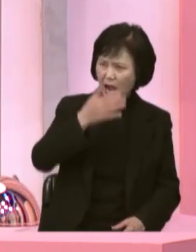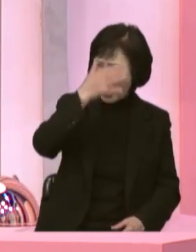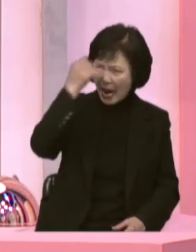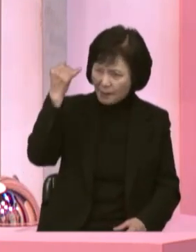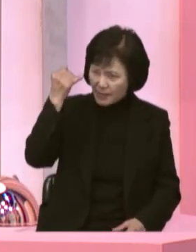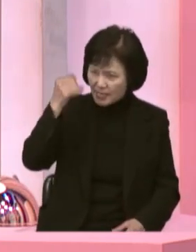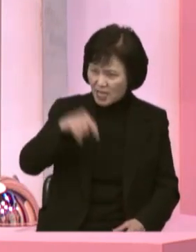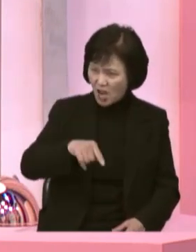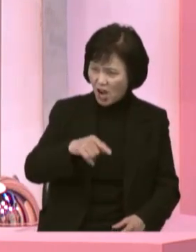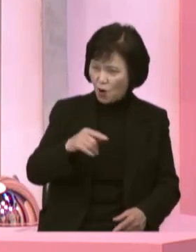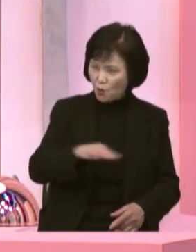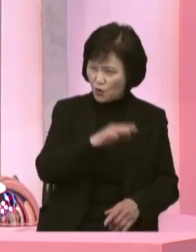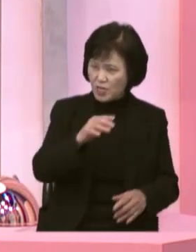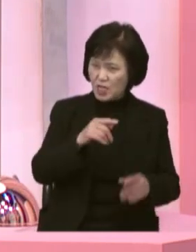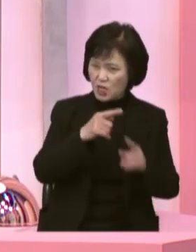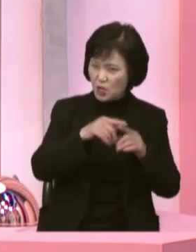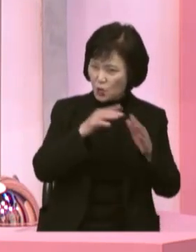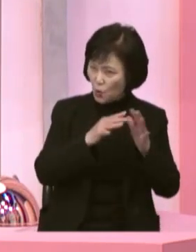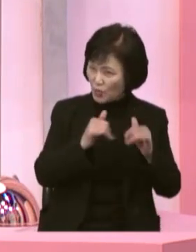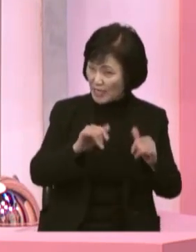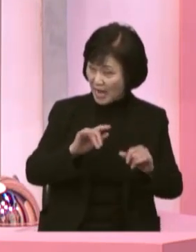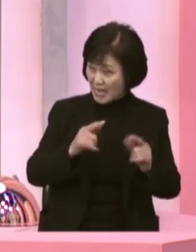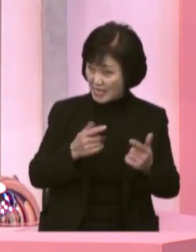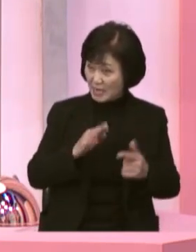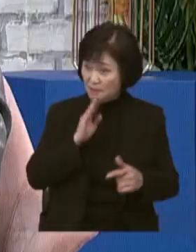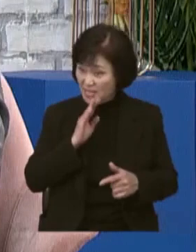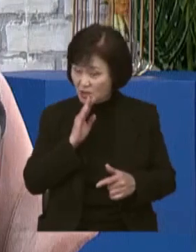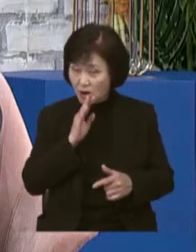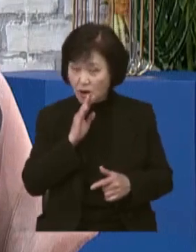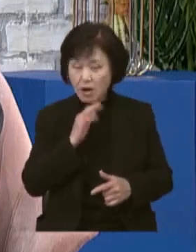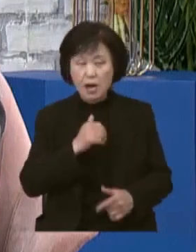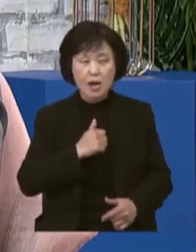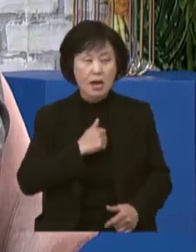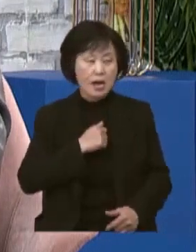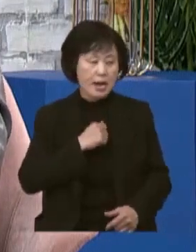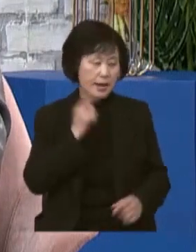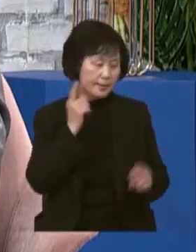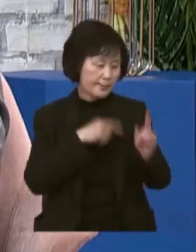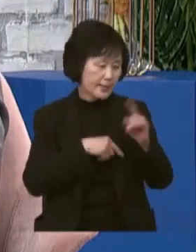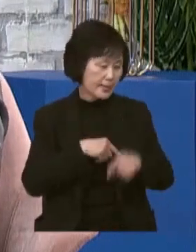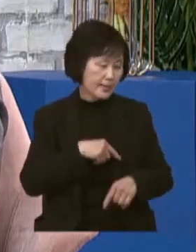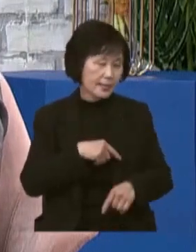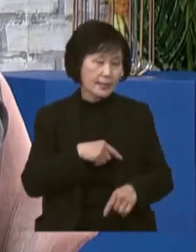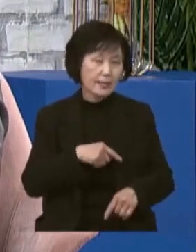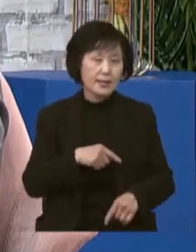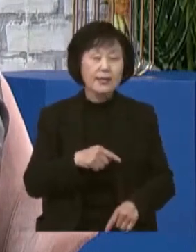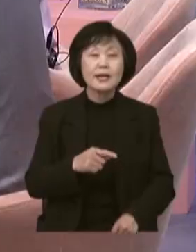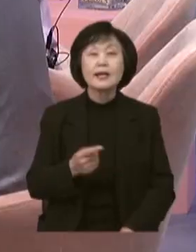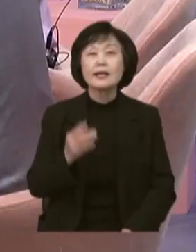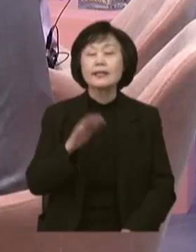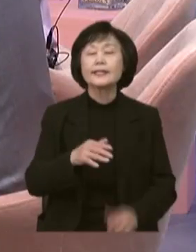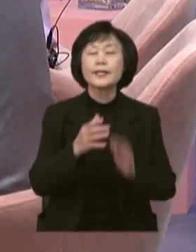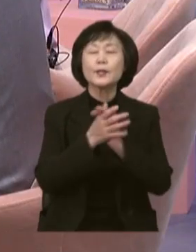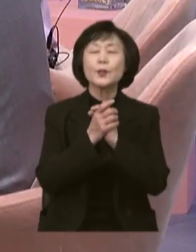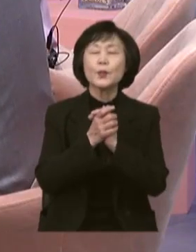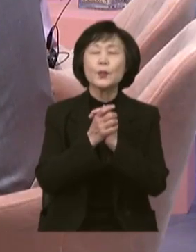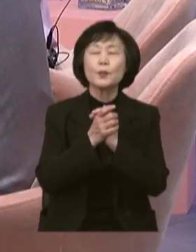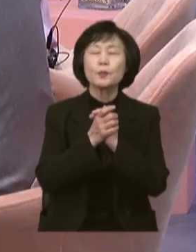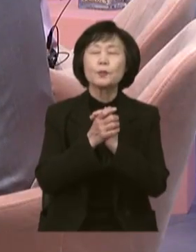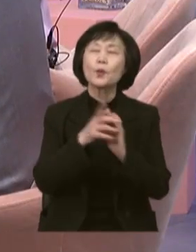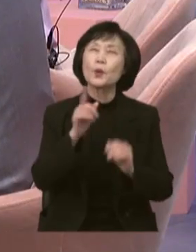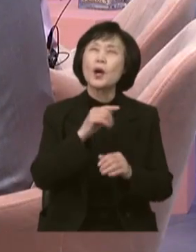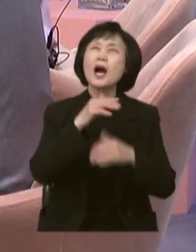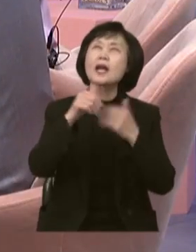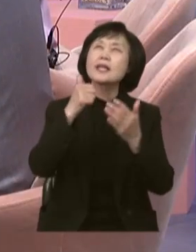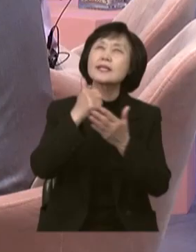할머니 우리 교인 아니죠? 아우 담배 냄새. 막 그런 되는 거야. 자존심 빡 상한 거야. 그래서 이제 기도를